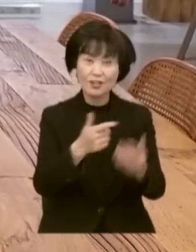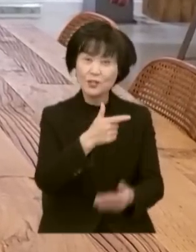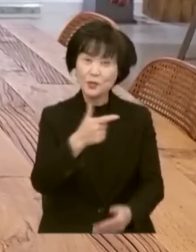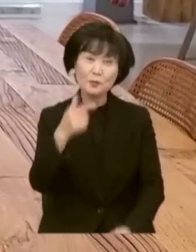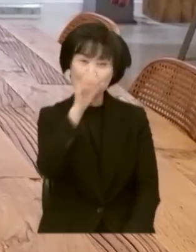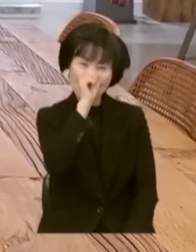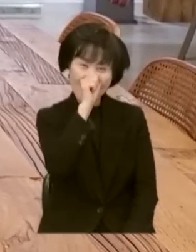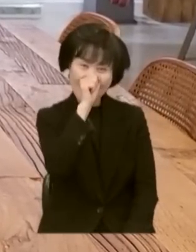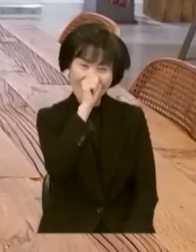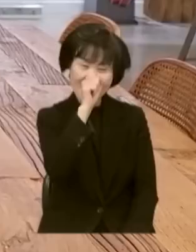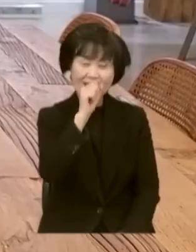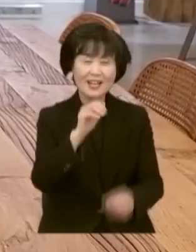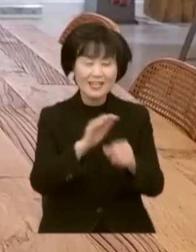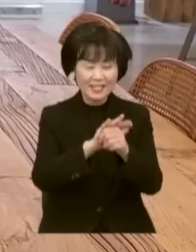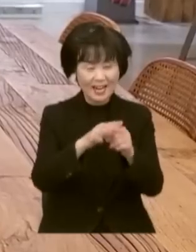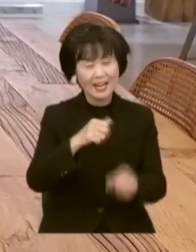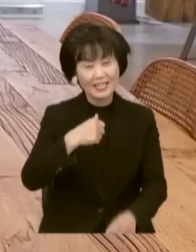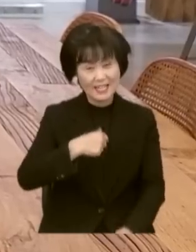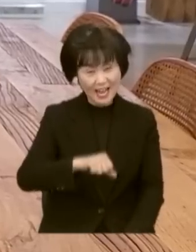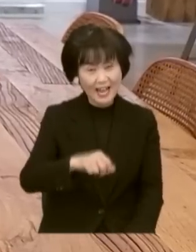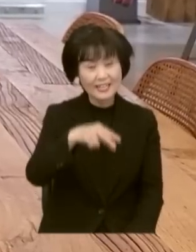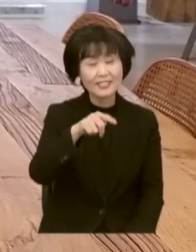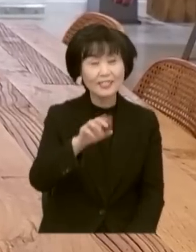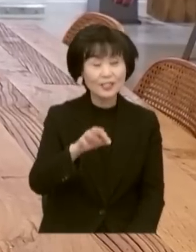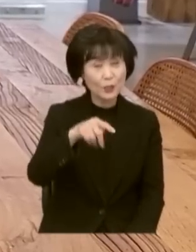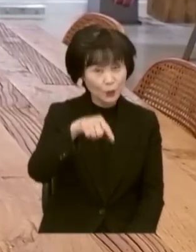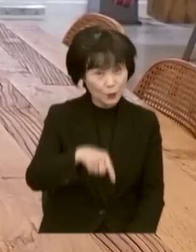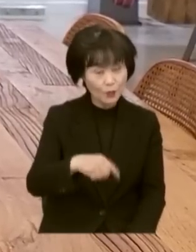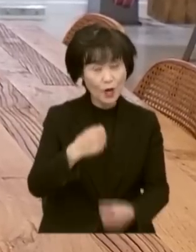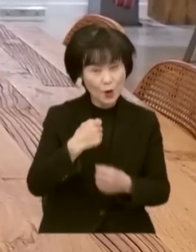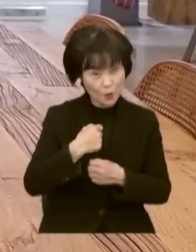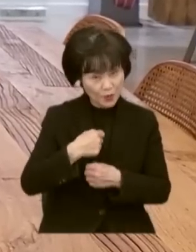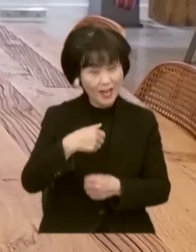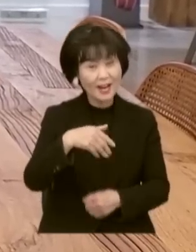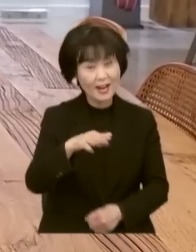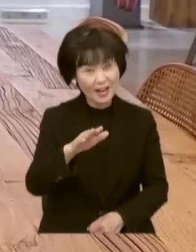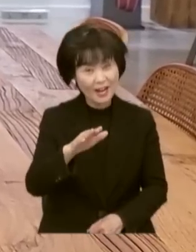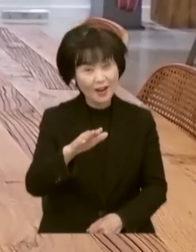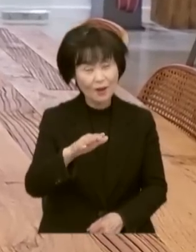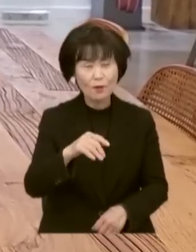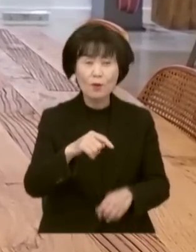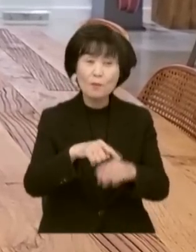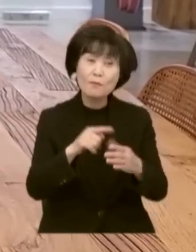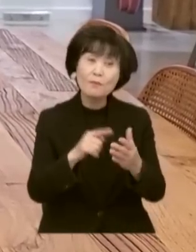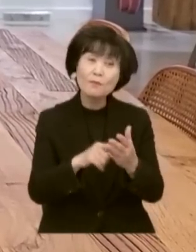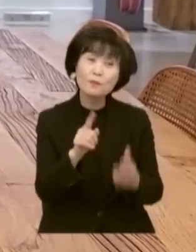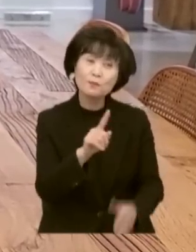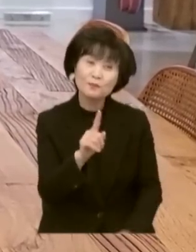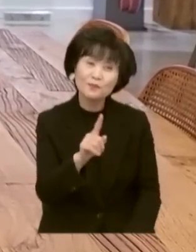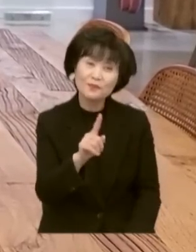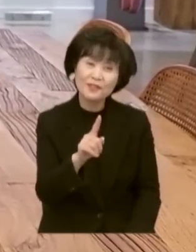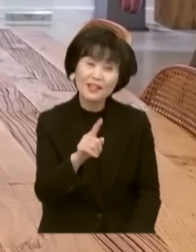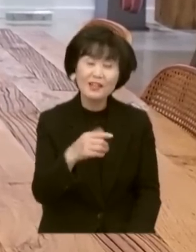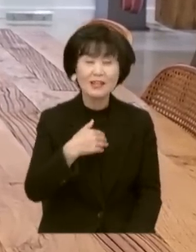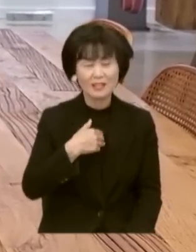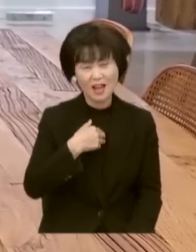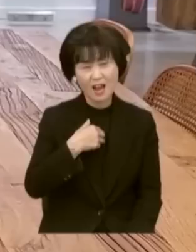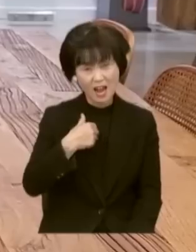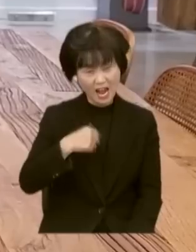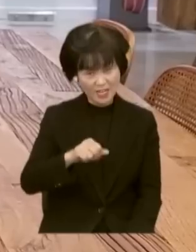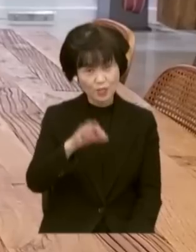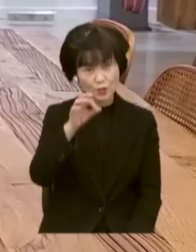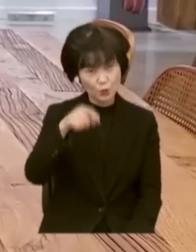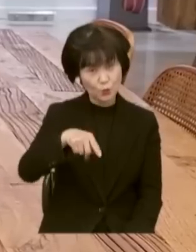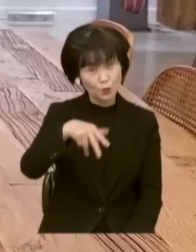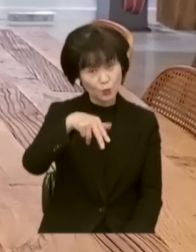너무 좋다. 사랑하는 아들 조성우가 군대를 가고 야 마음이 어때? 나는 우주